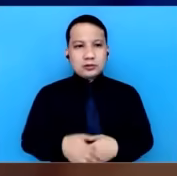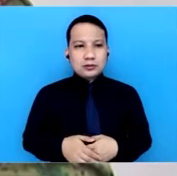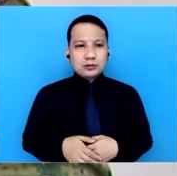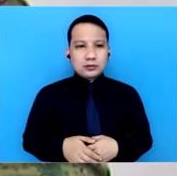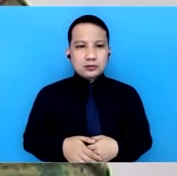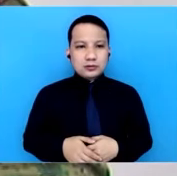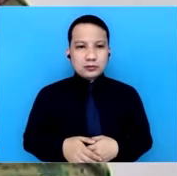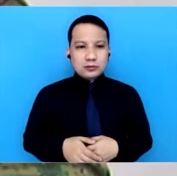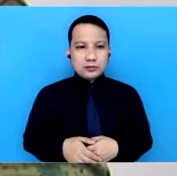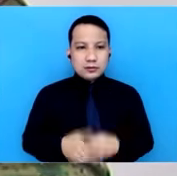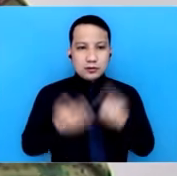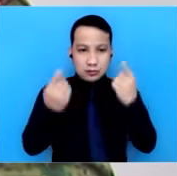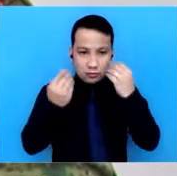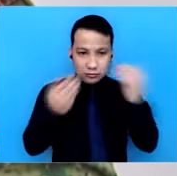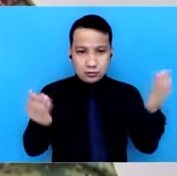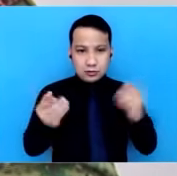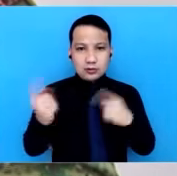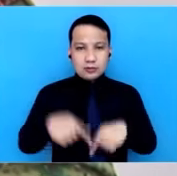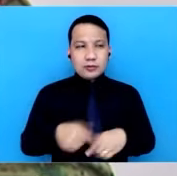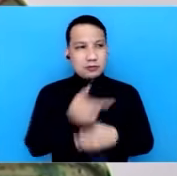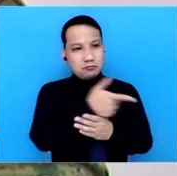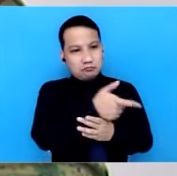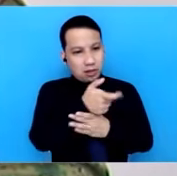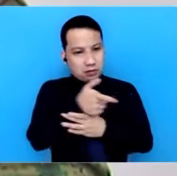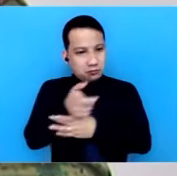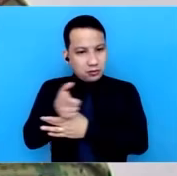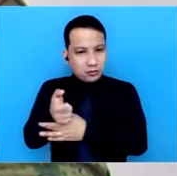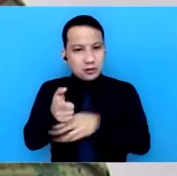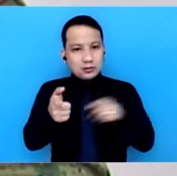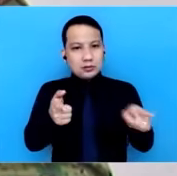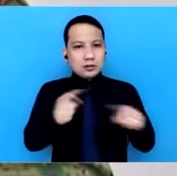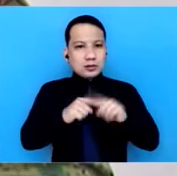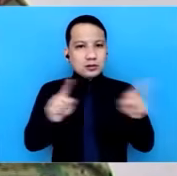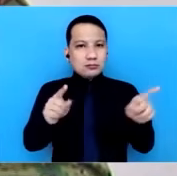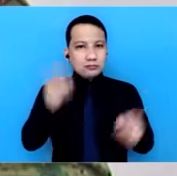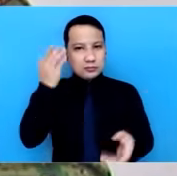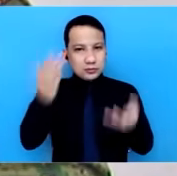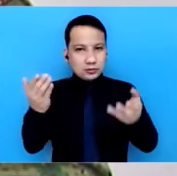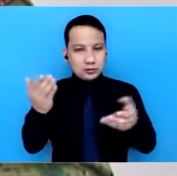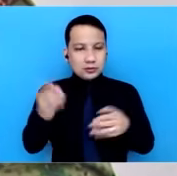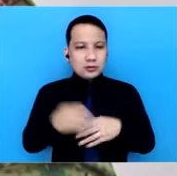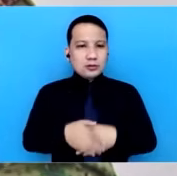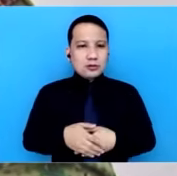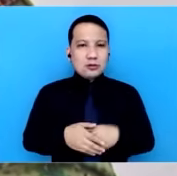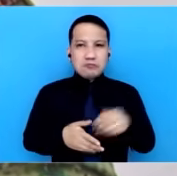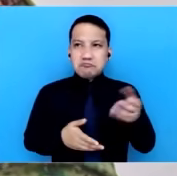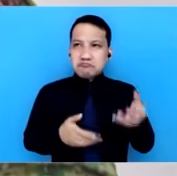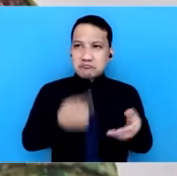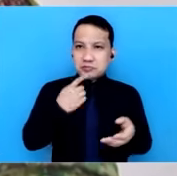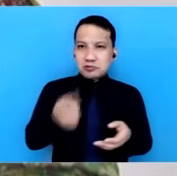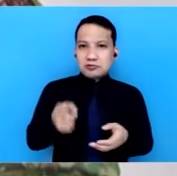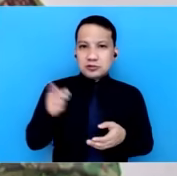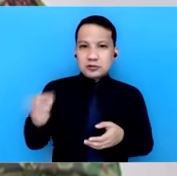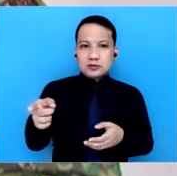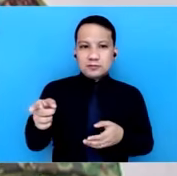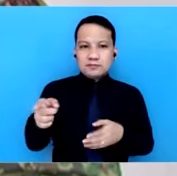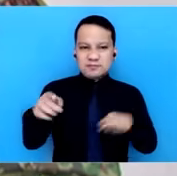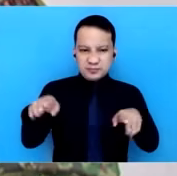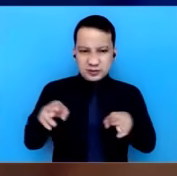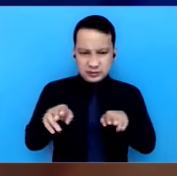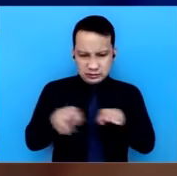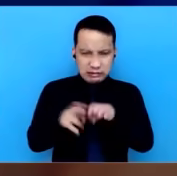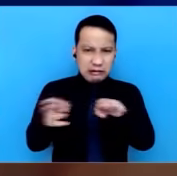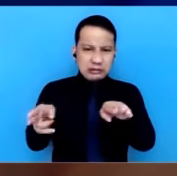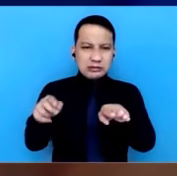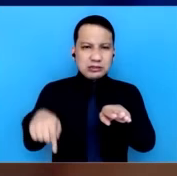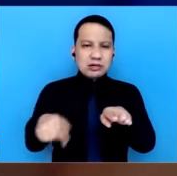nangyari. Pinutukan yung sasakyan with the intent na siguro ipahinto nila. There was a one grab driver na accidentally natamaan ng stray bullet.